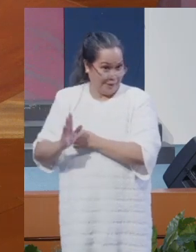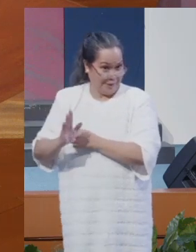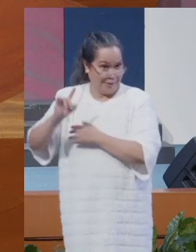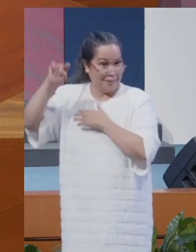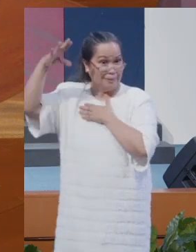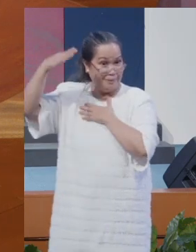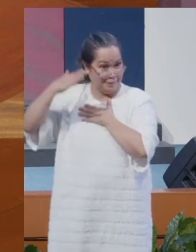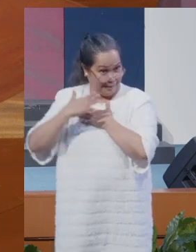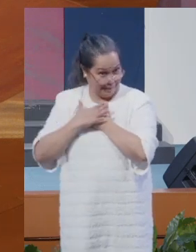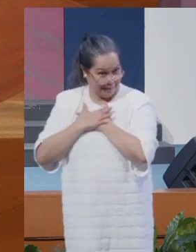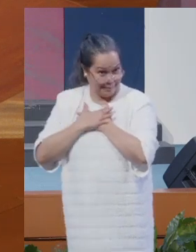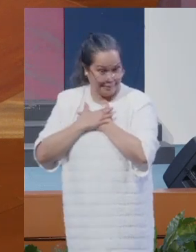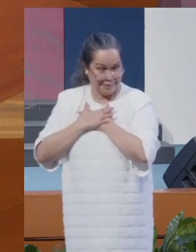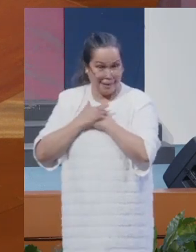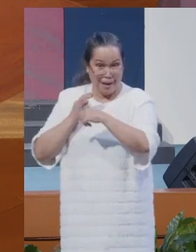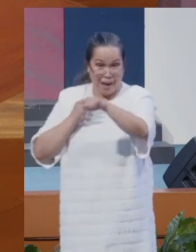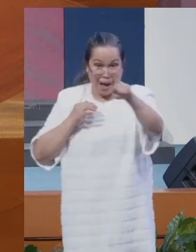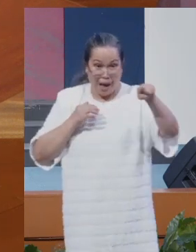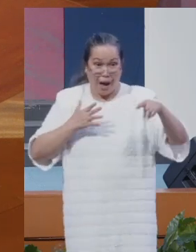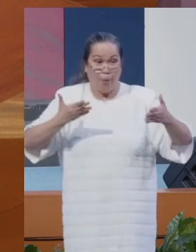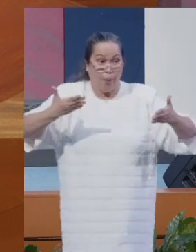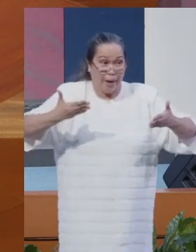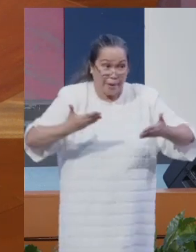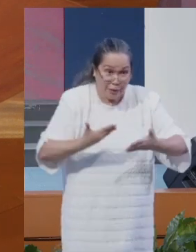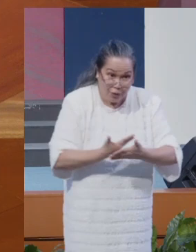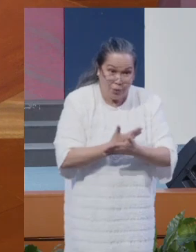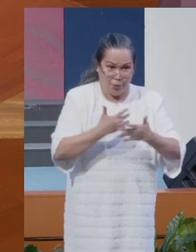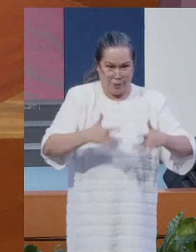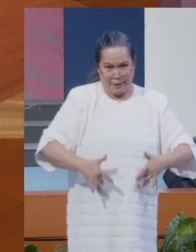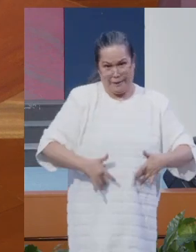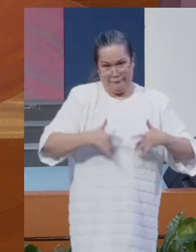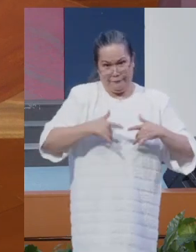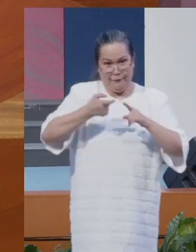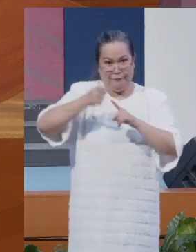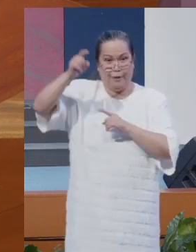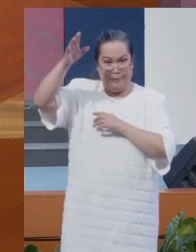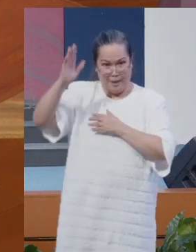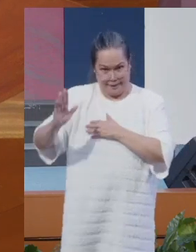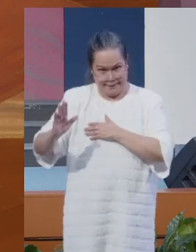Galing sa Diyos ang ating bagong buhay.